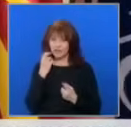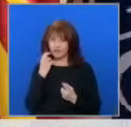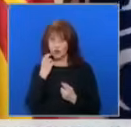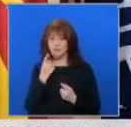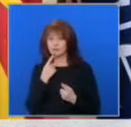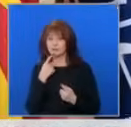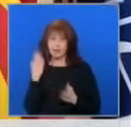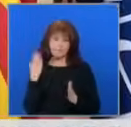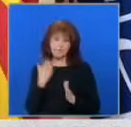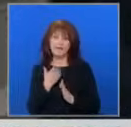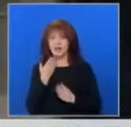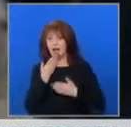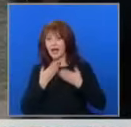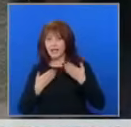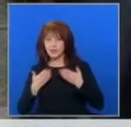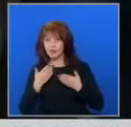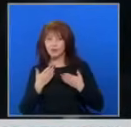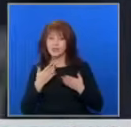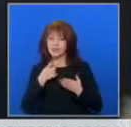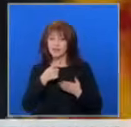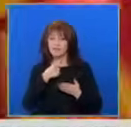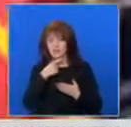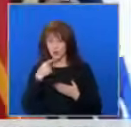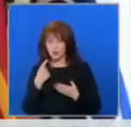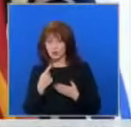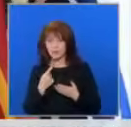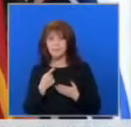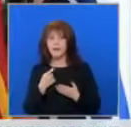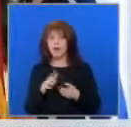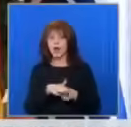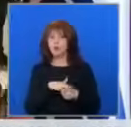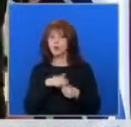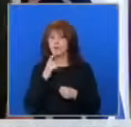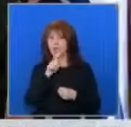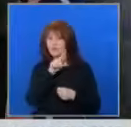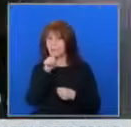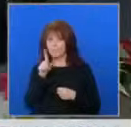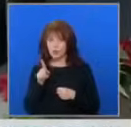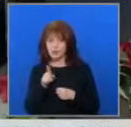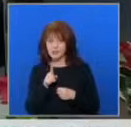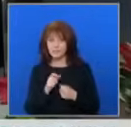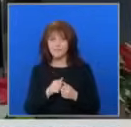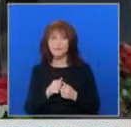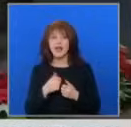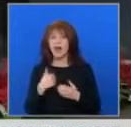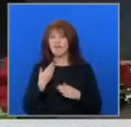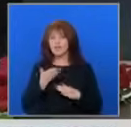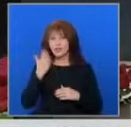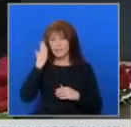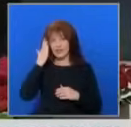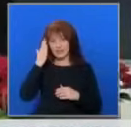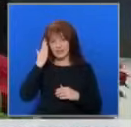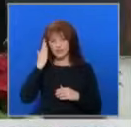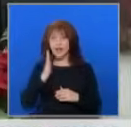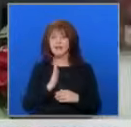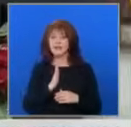водят директни разговори между Запада и Русия за войната в Украйна? Това е основният въпрос, който си задават наблюдатели. Външният министър на